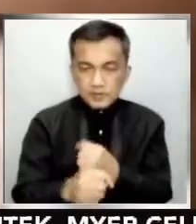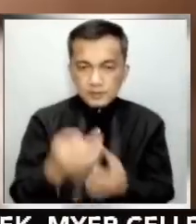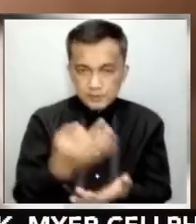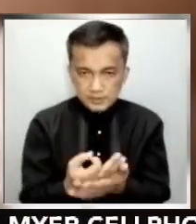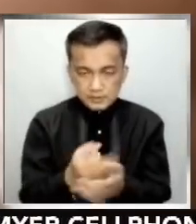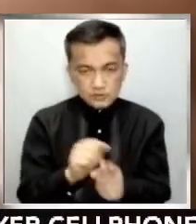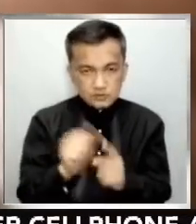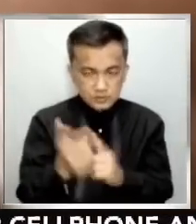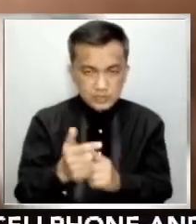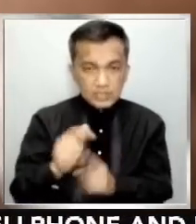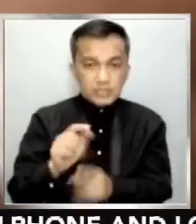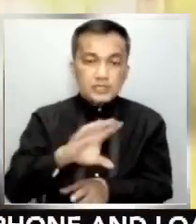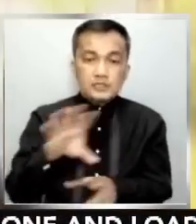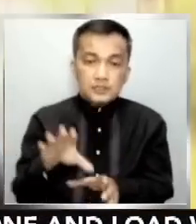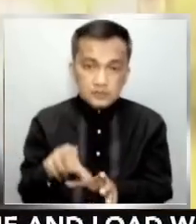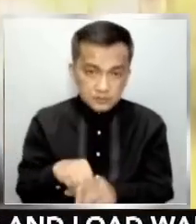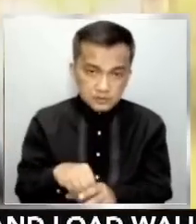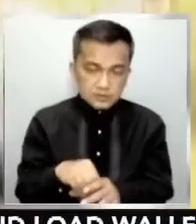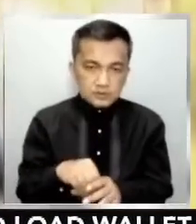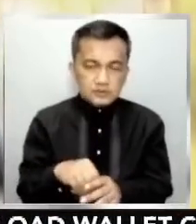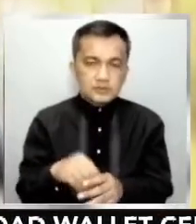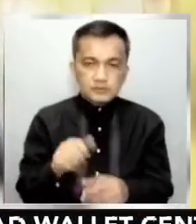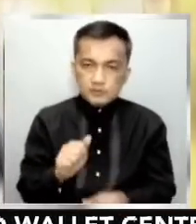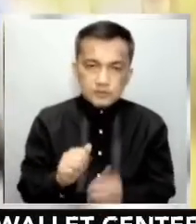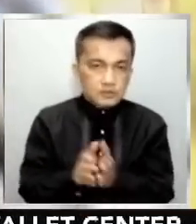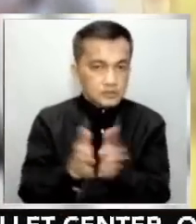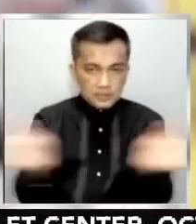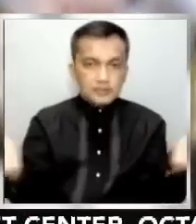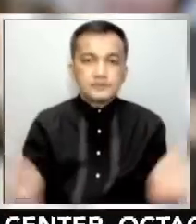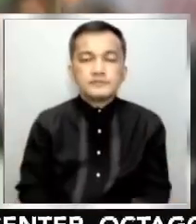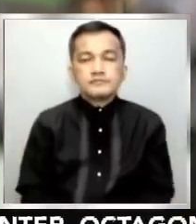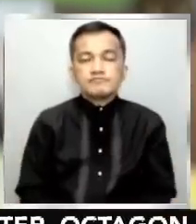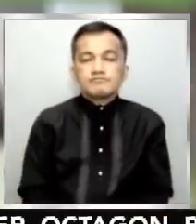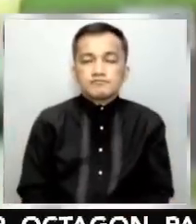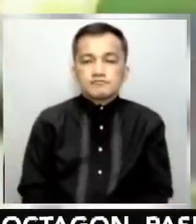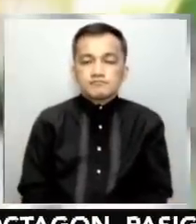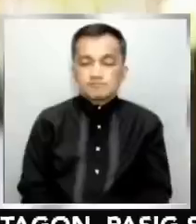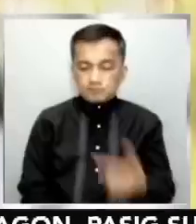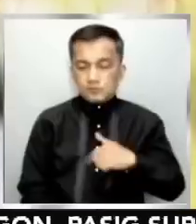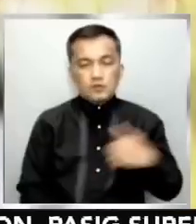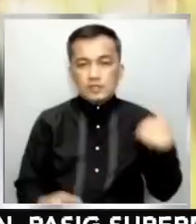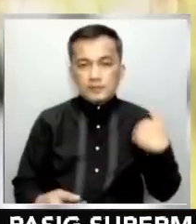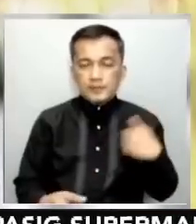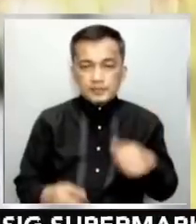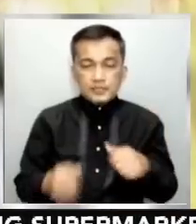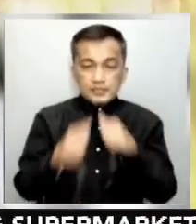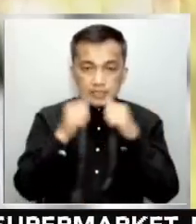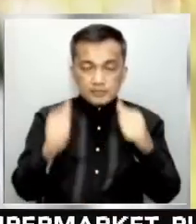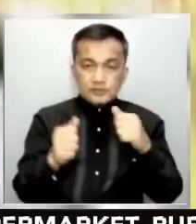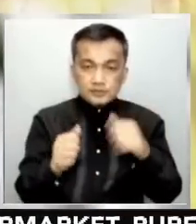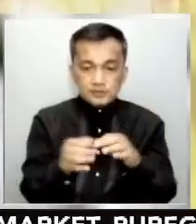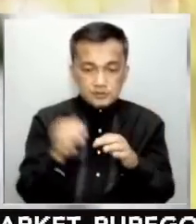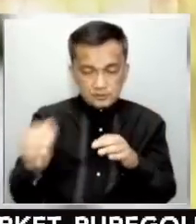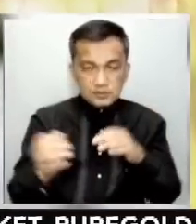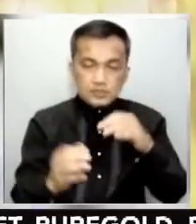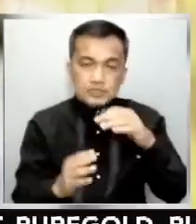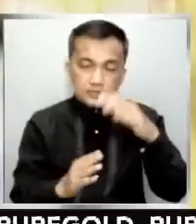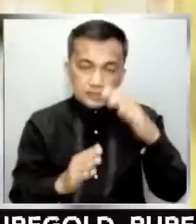inclusion sa pangkalahatan. Wala pang inilalabas na anunsyo na extension ng SIM card registration deadline ang